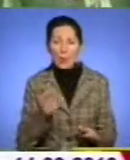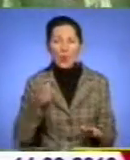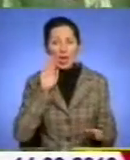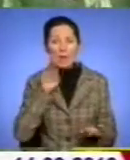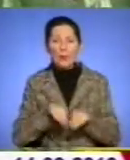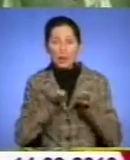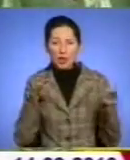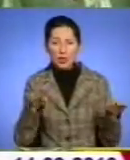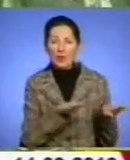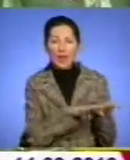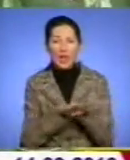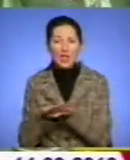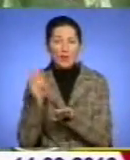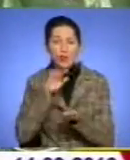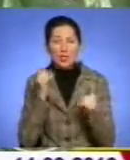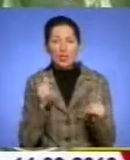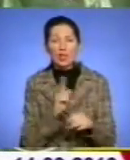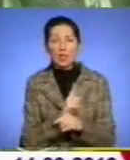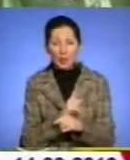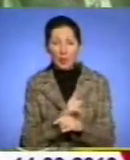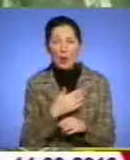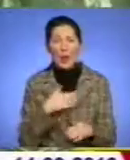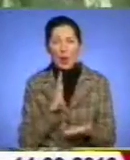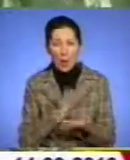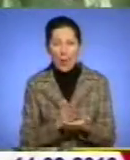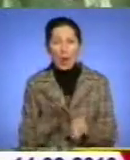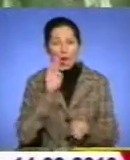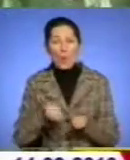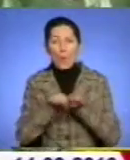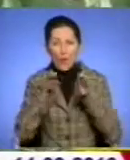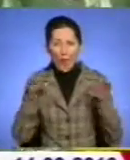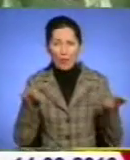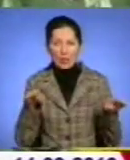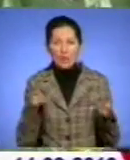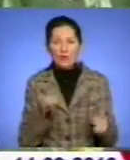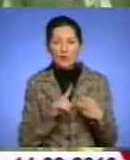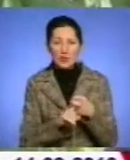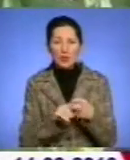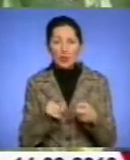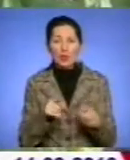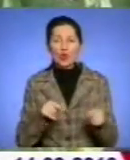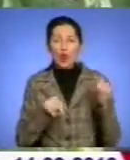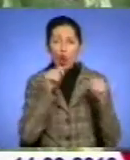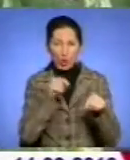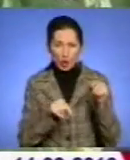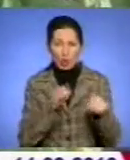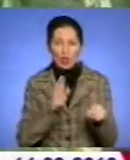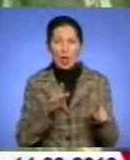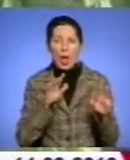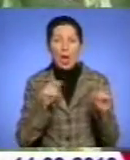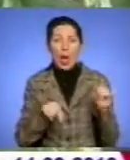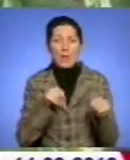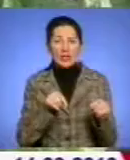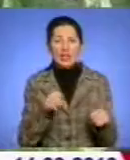не відбувається вже такого підйому. Ми мали хвилю повені і в зв'язку з тим, що випадали дощі на сніговий покрив